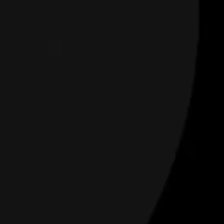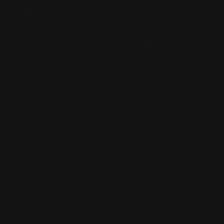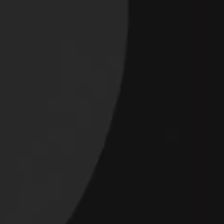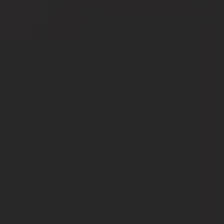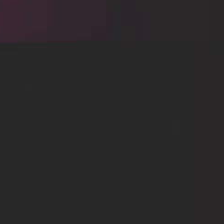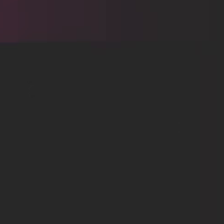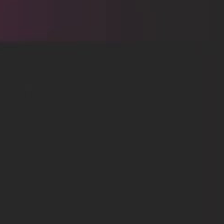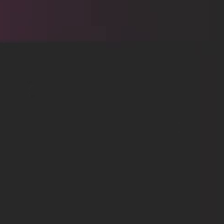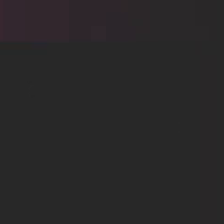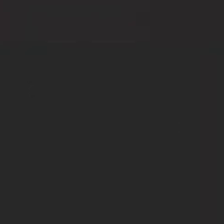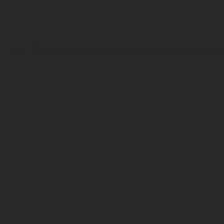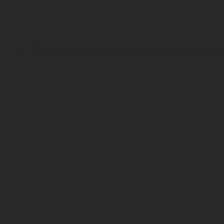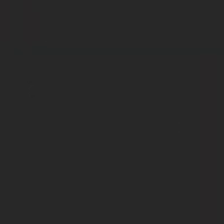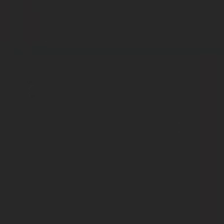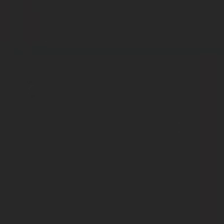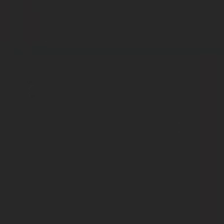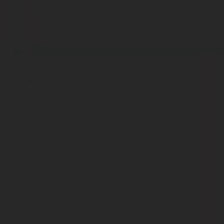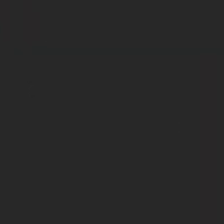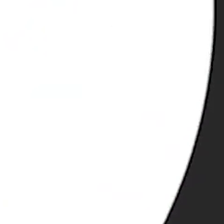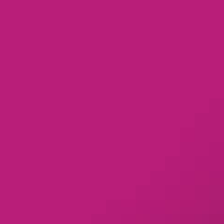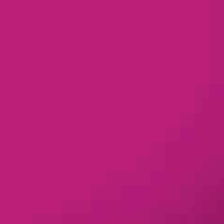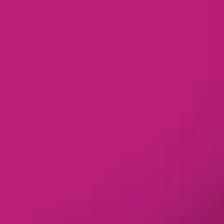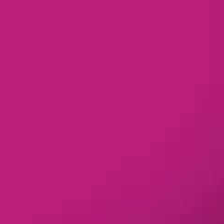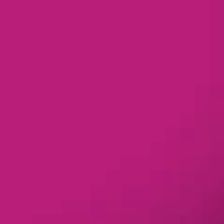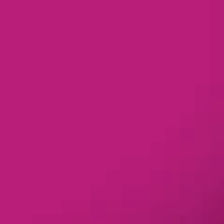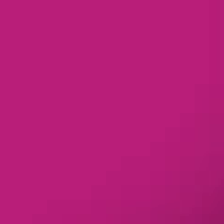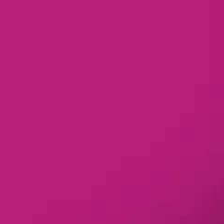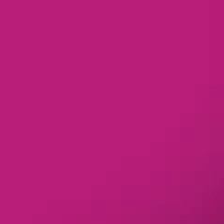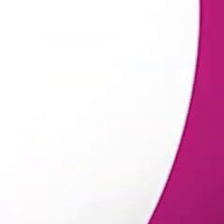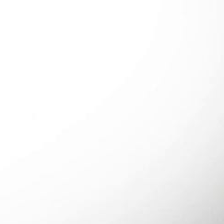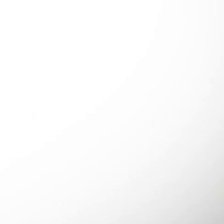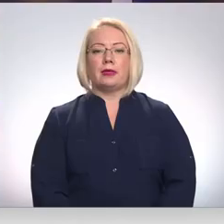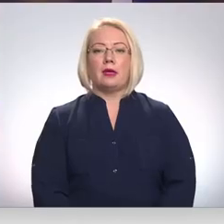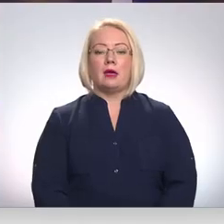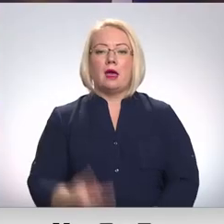Re! Viss ēters ir te!